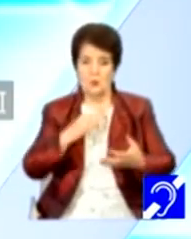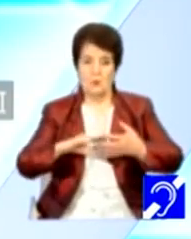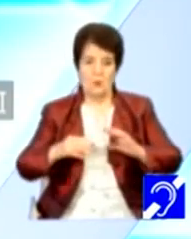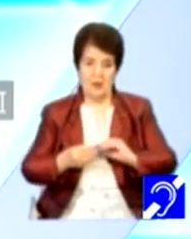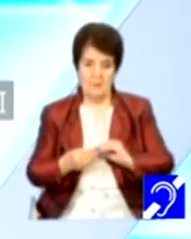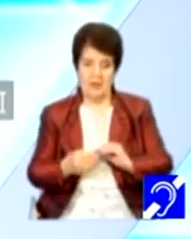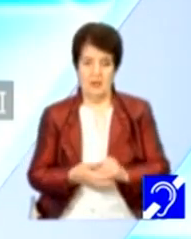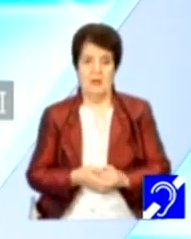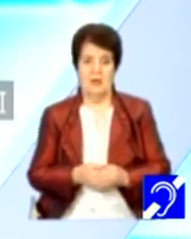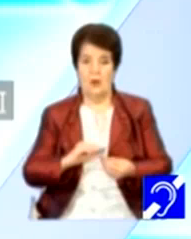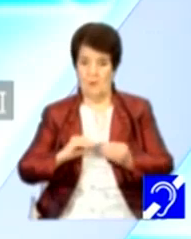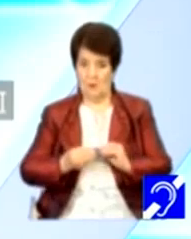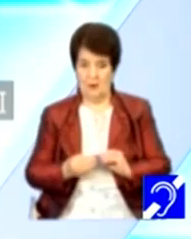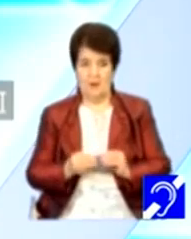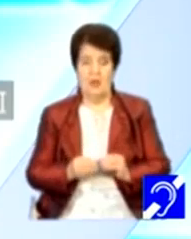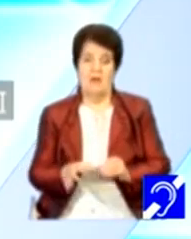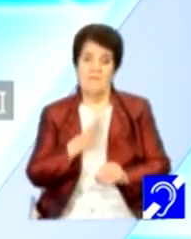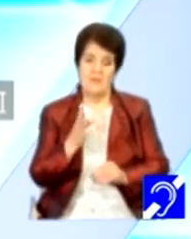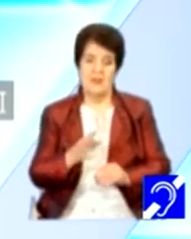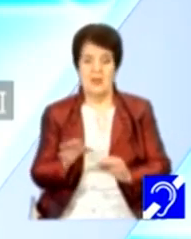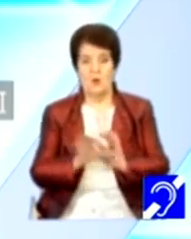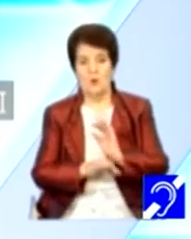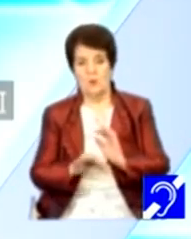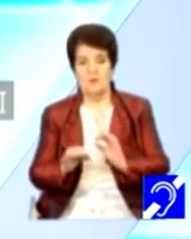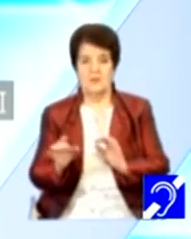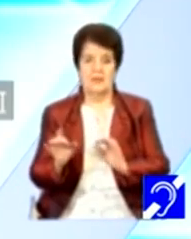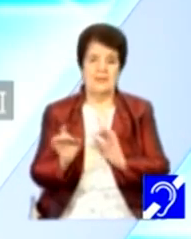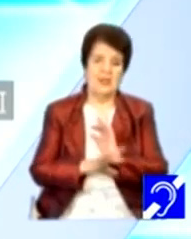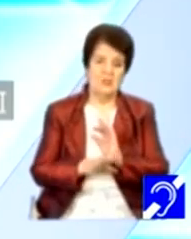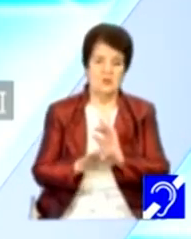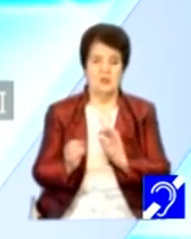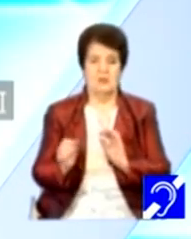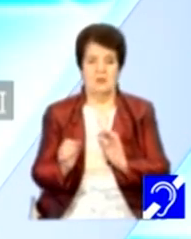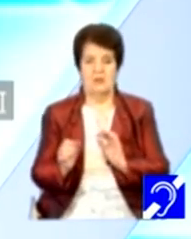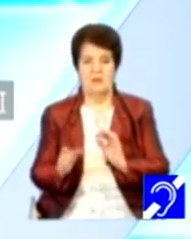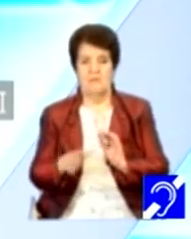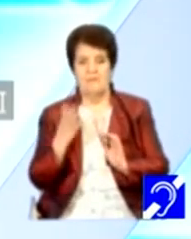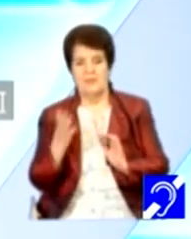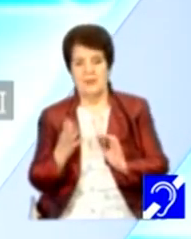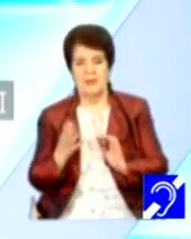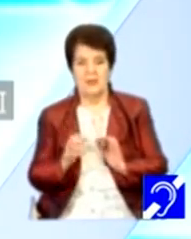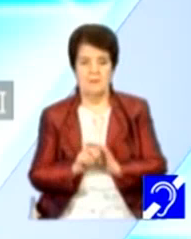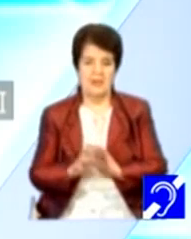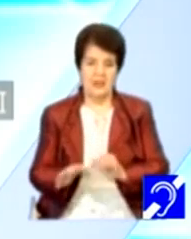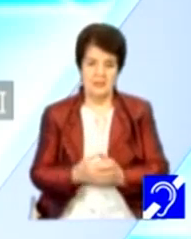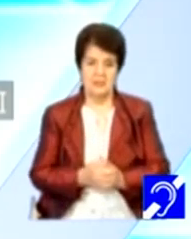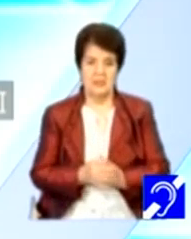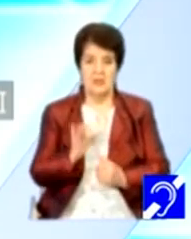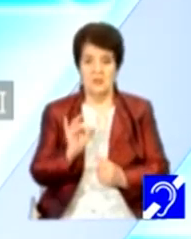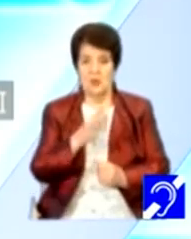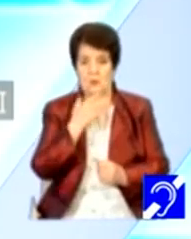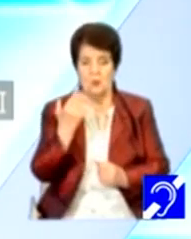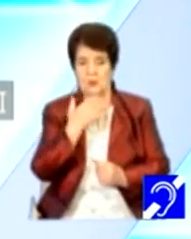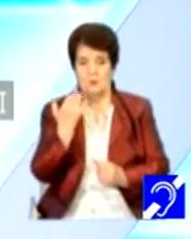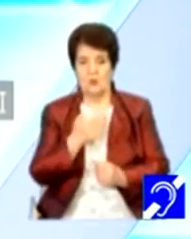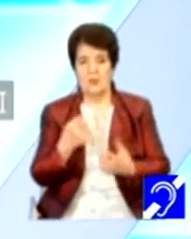probleme, fie corupția, fie sărăcia, fie emigrația și multe,